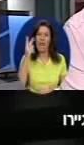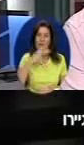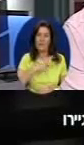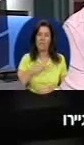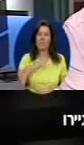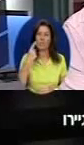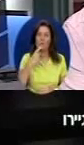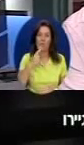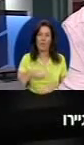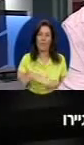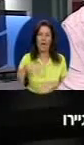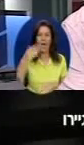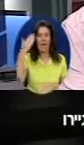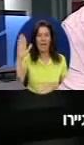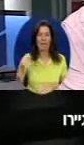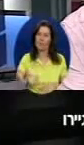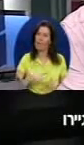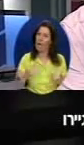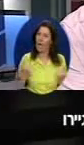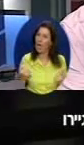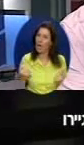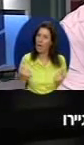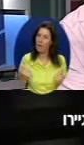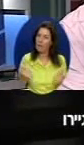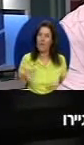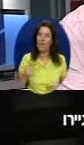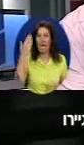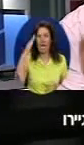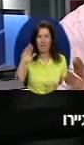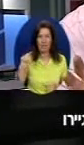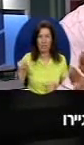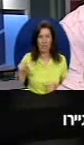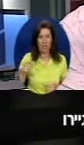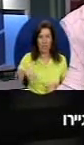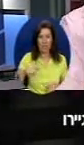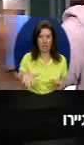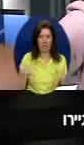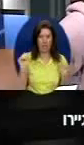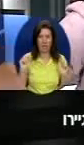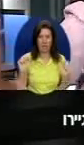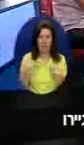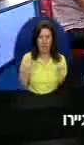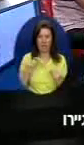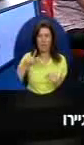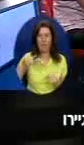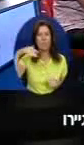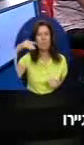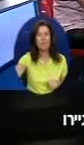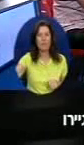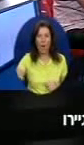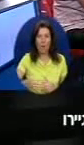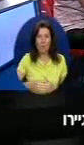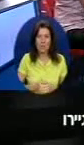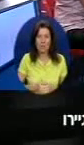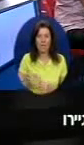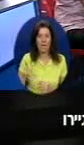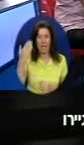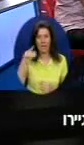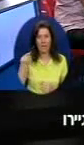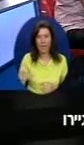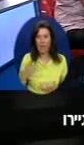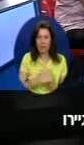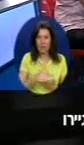לפנינו בגרים מסוג אחר. הגר שעליו ממנו אנחנו נרתעים ופוחדים, הוא בא מבחוץ. הגרים האלה הם כבר חלק